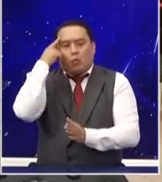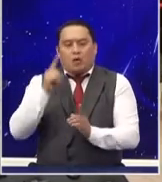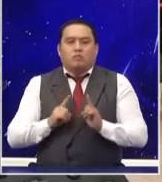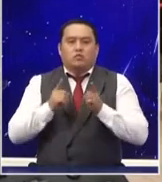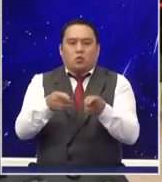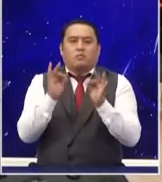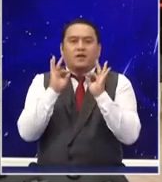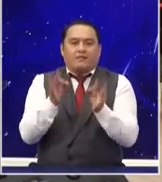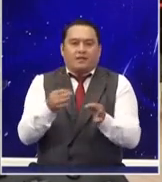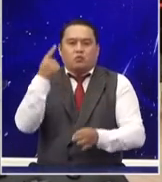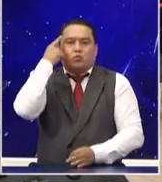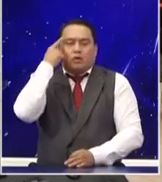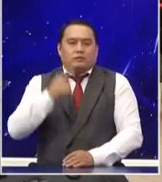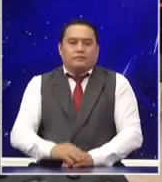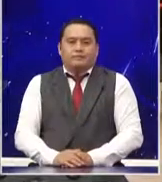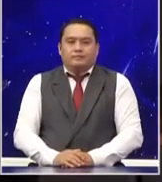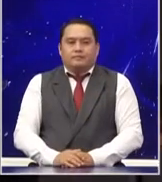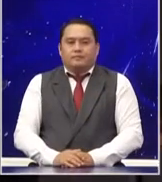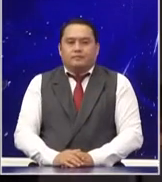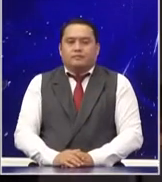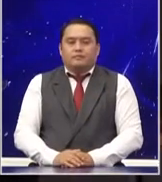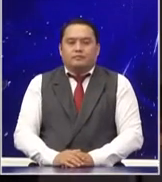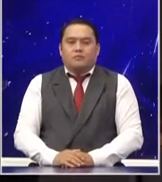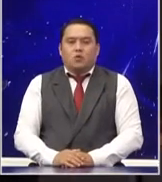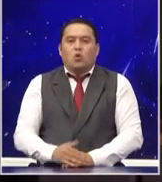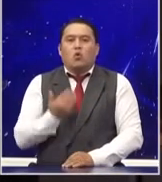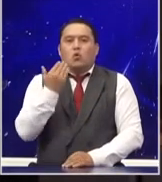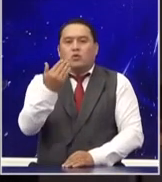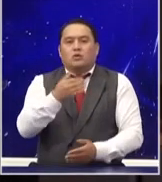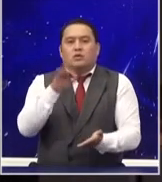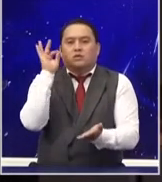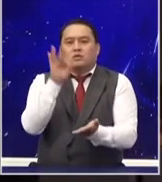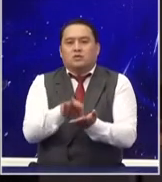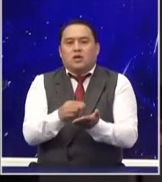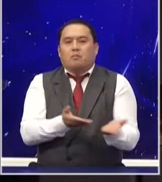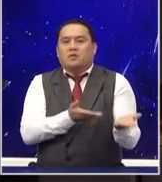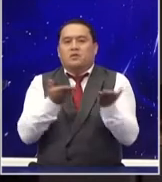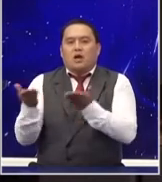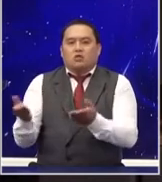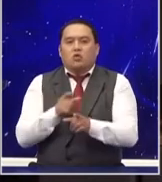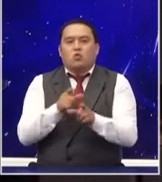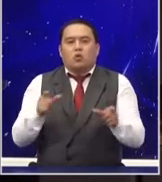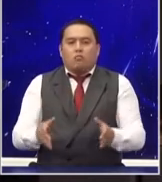поступают правильно. У них основная цель – это приглашать людей.